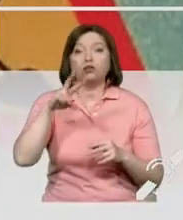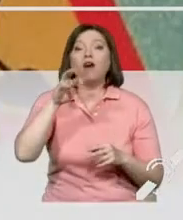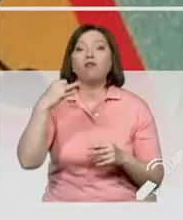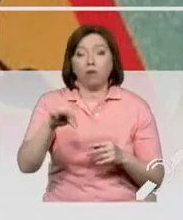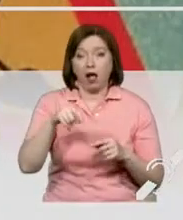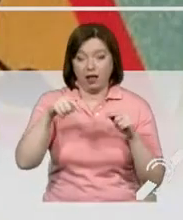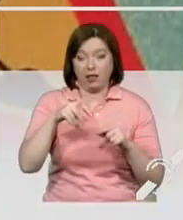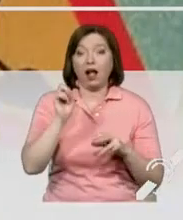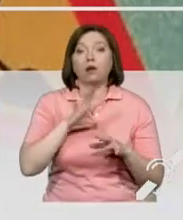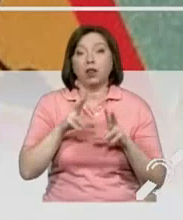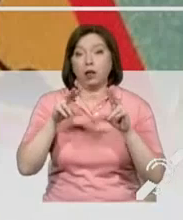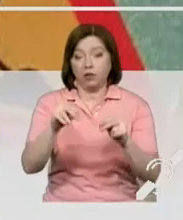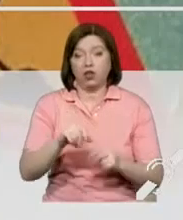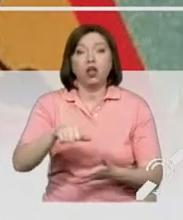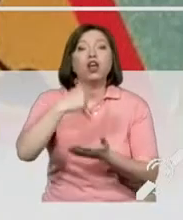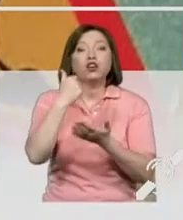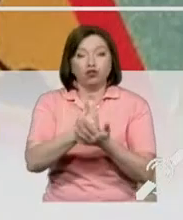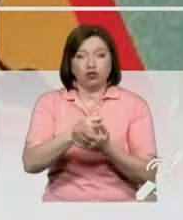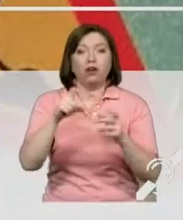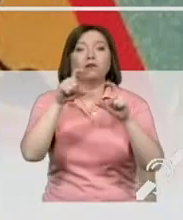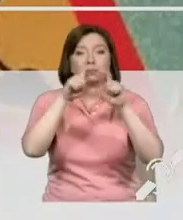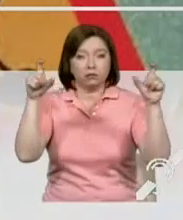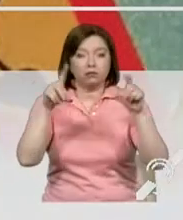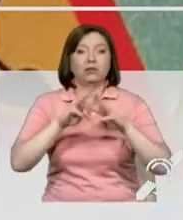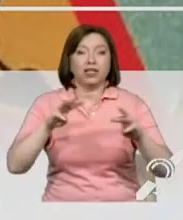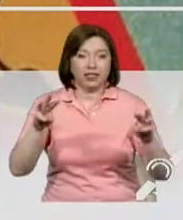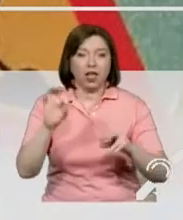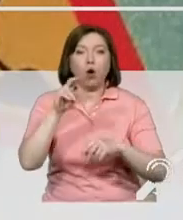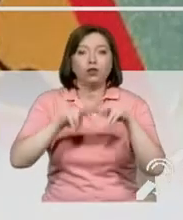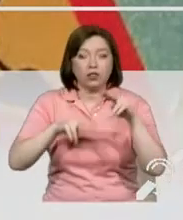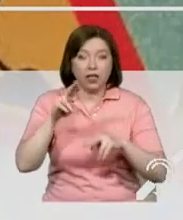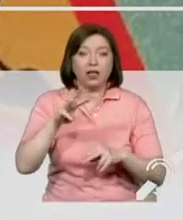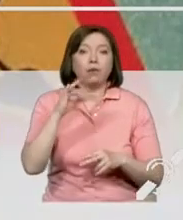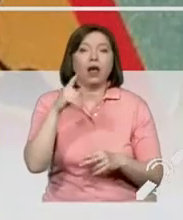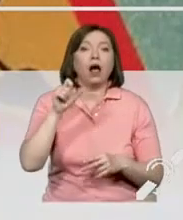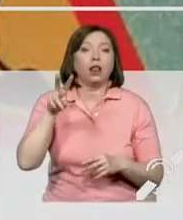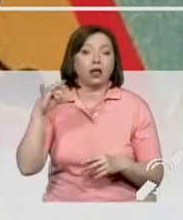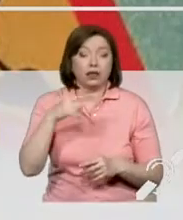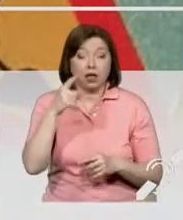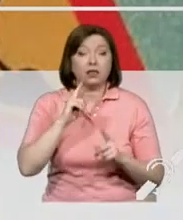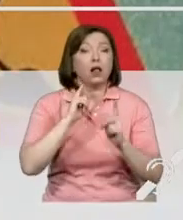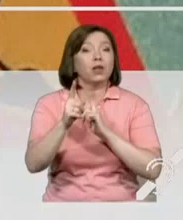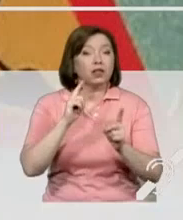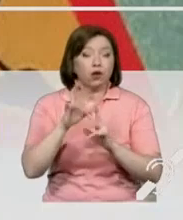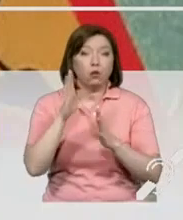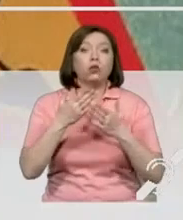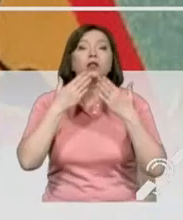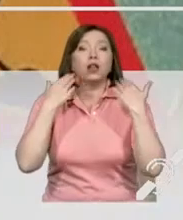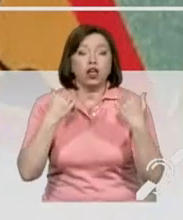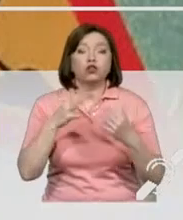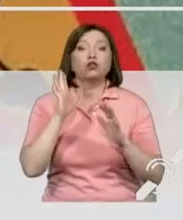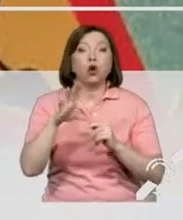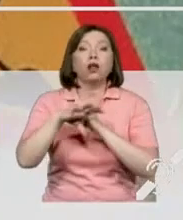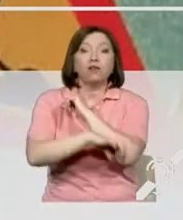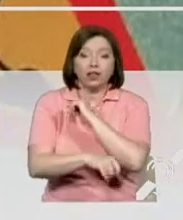promis autoritățile șeful direcției mobilitate urbană vitalie Mihalache susține că circulația va fi ceva mai liberă abia spre